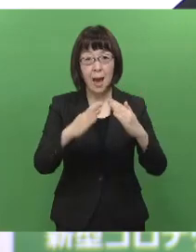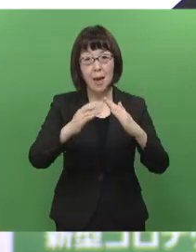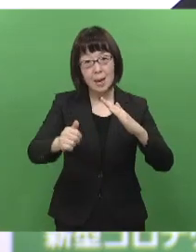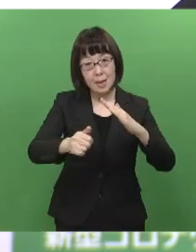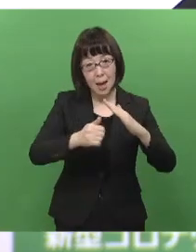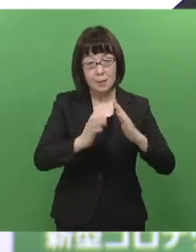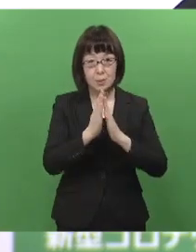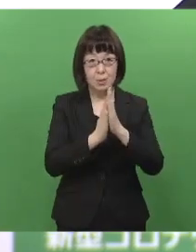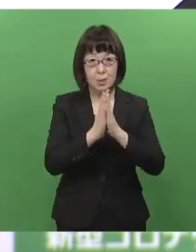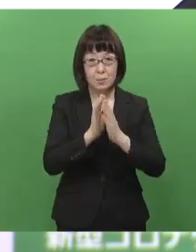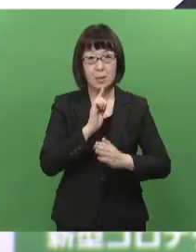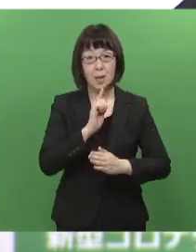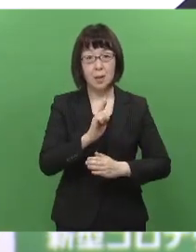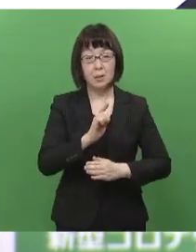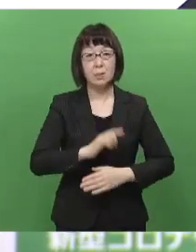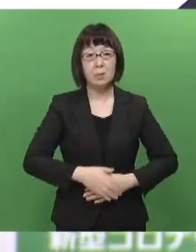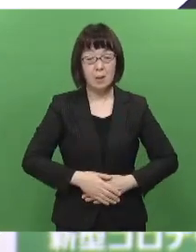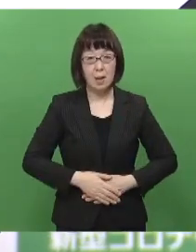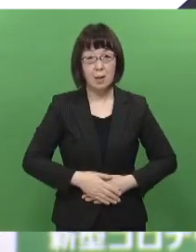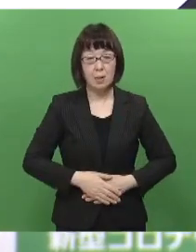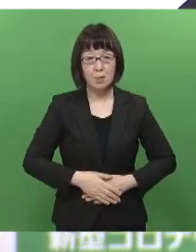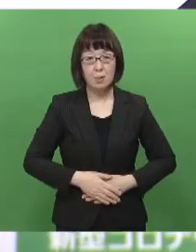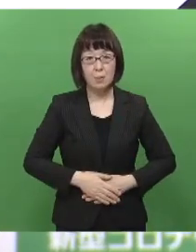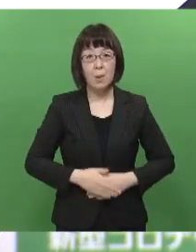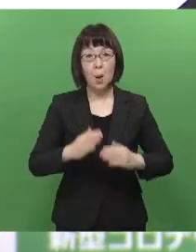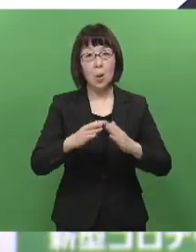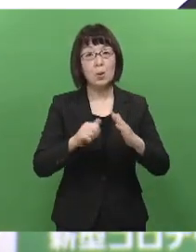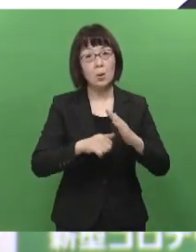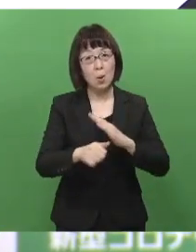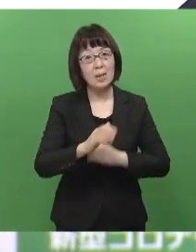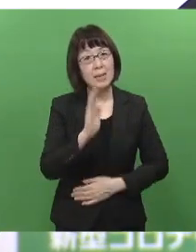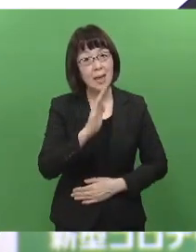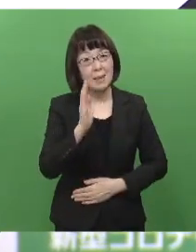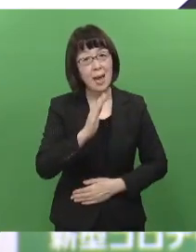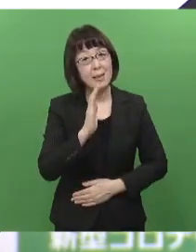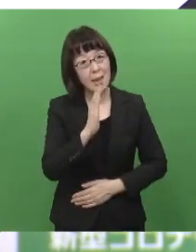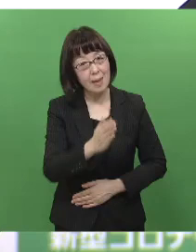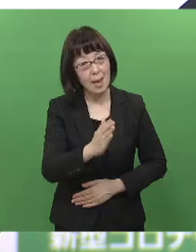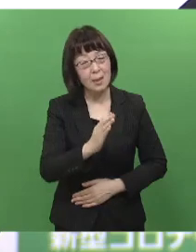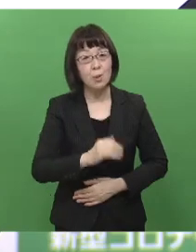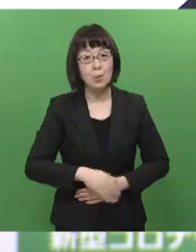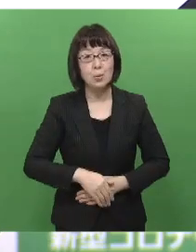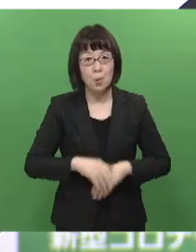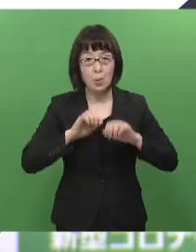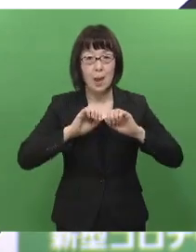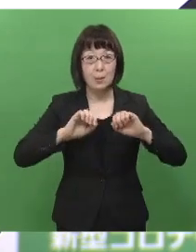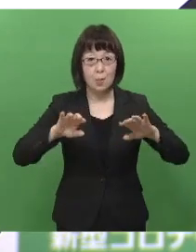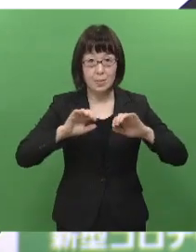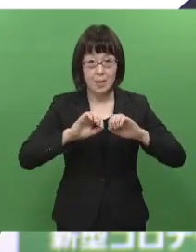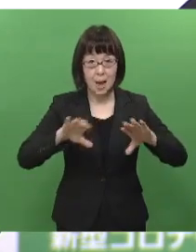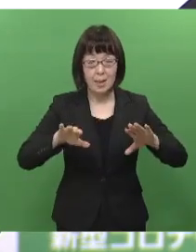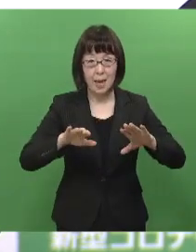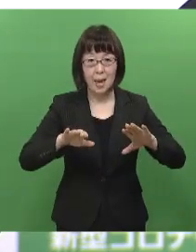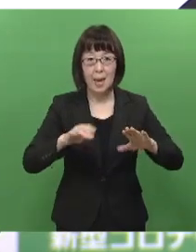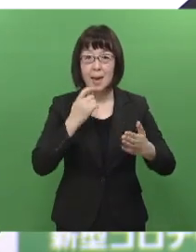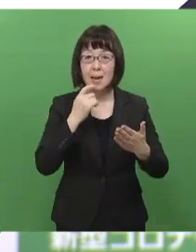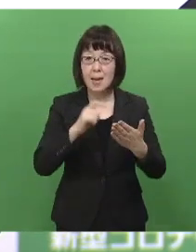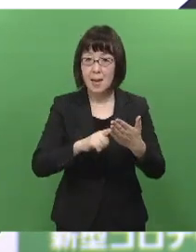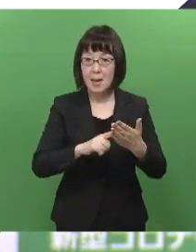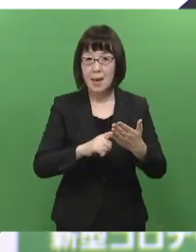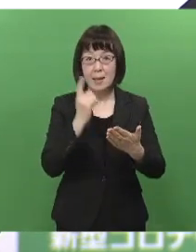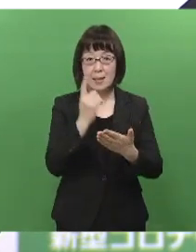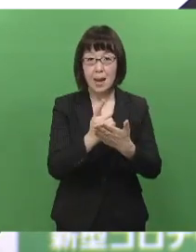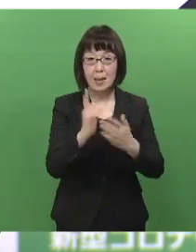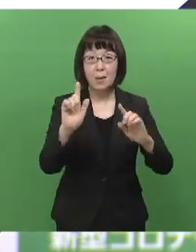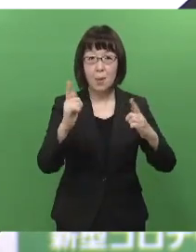に お外に行かないでねというこの呼びかけだけではありませんで、法